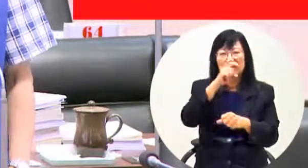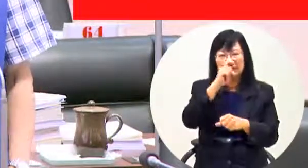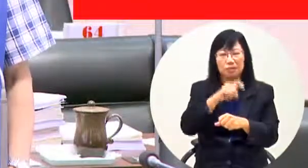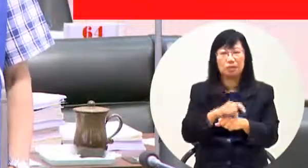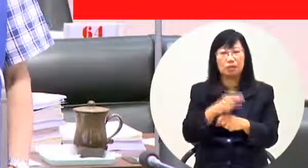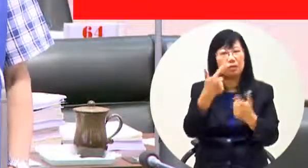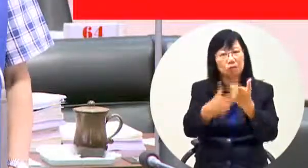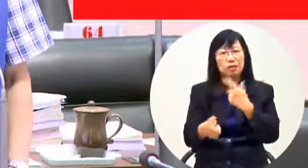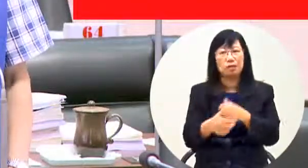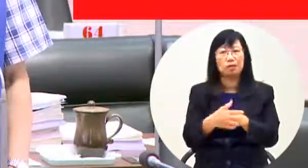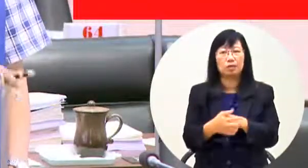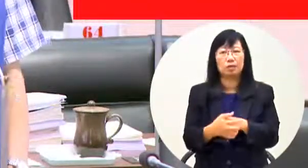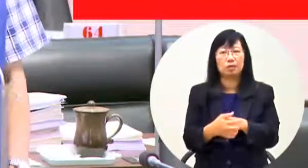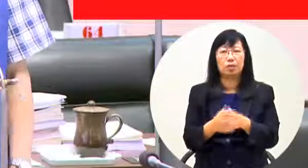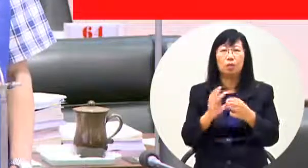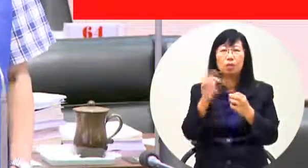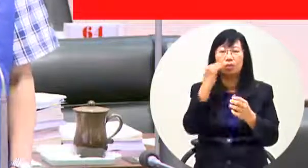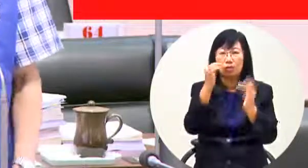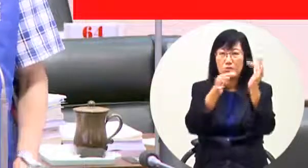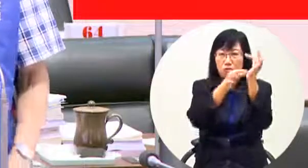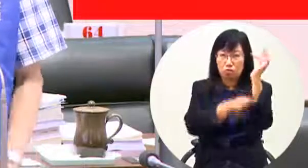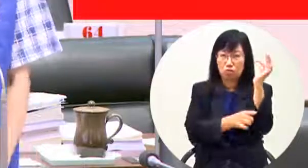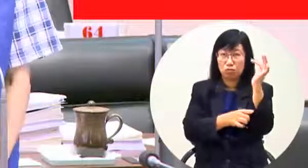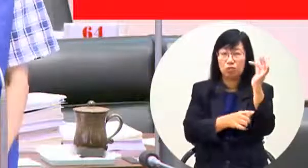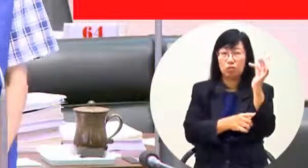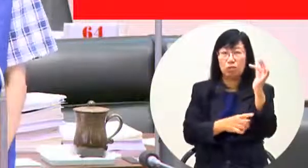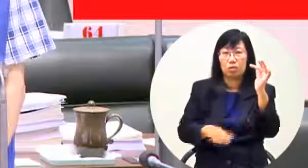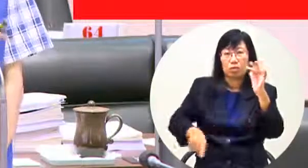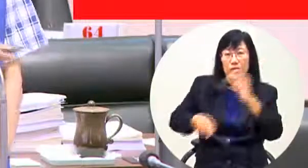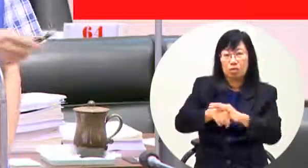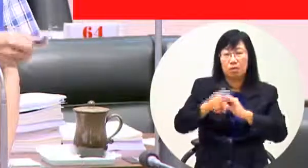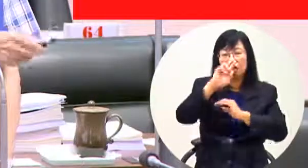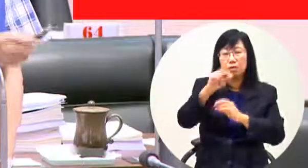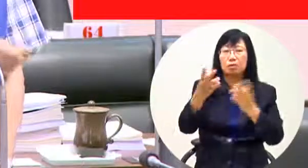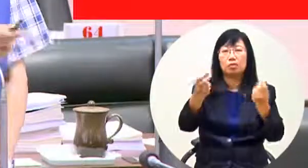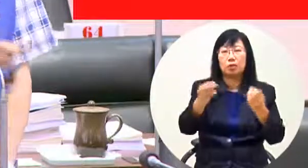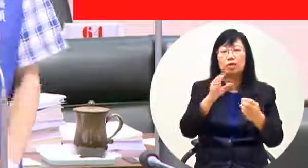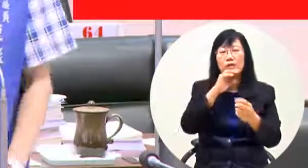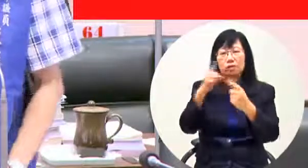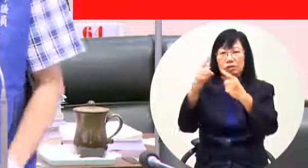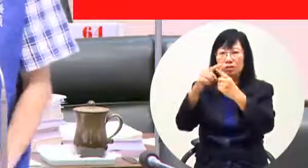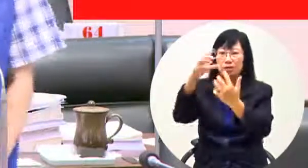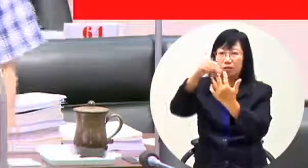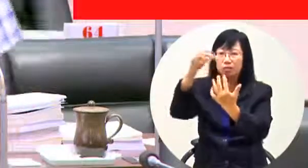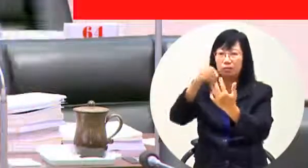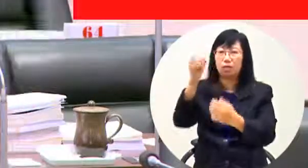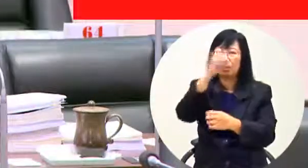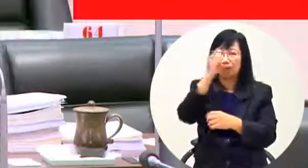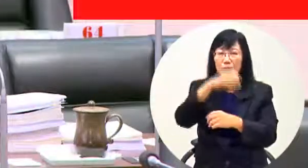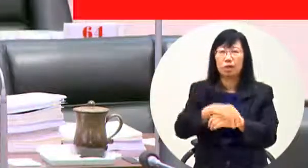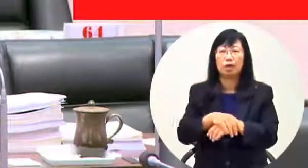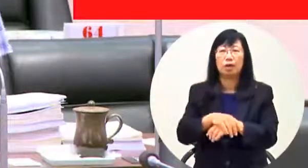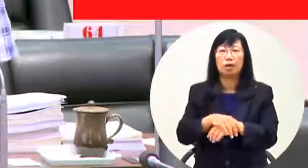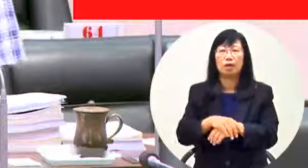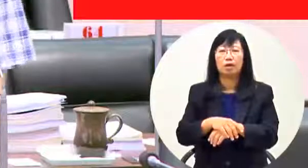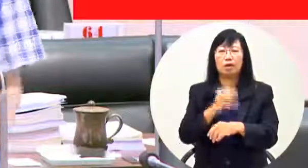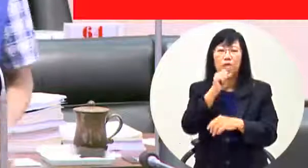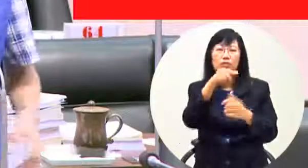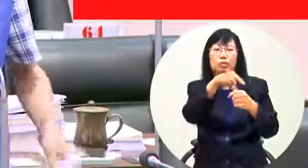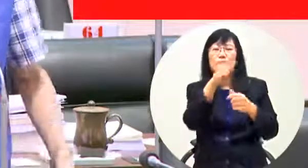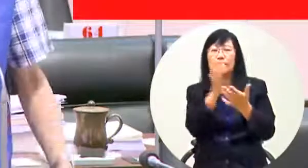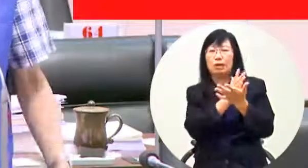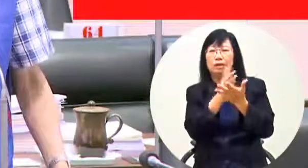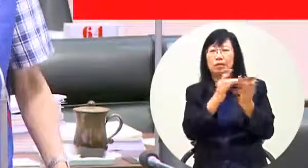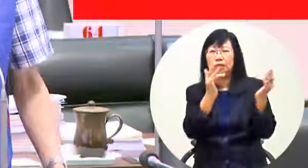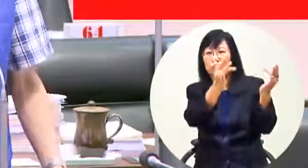无罪的，是我们人做的不好。再怪罪到树，实在是不公平。我、哦、希望大家都群